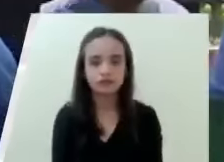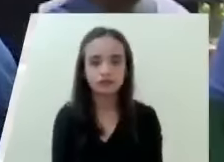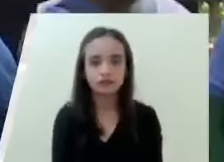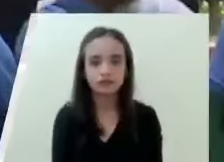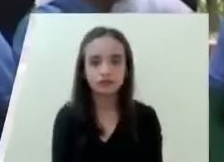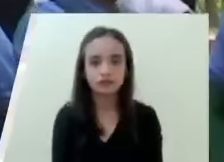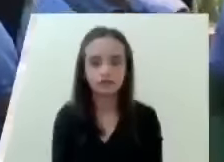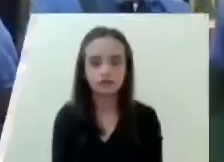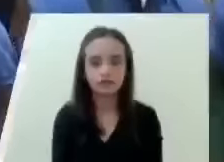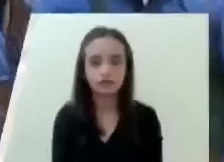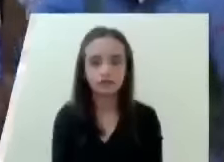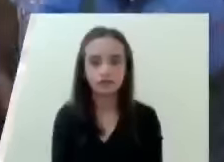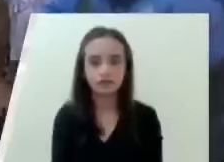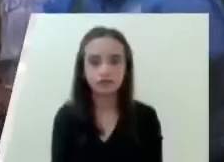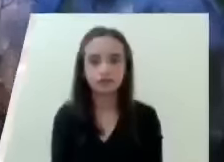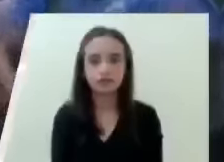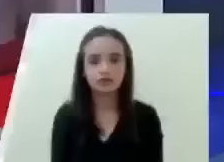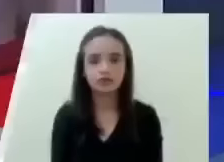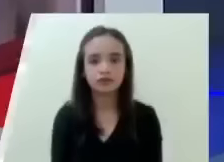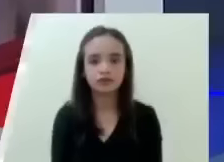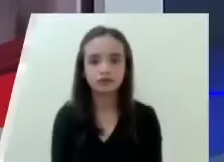nakatutok, 24 oras.